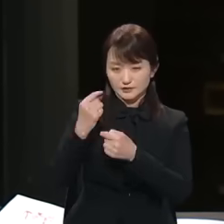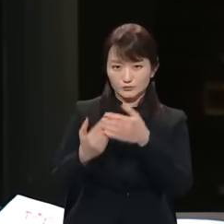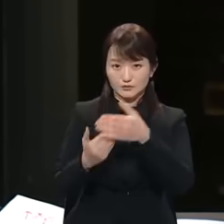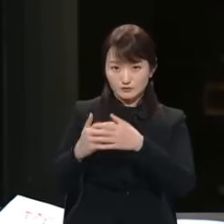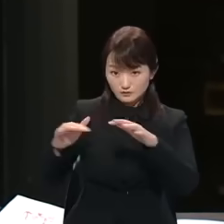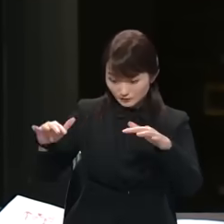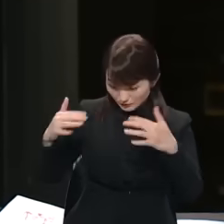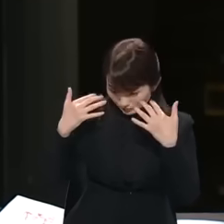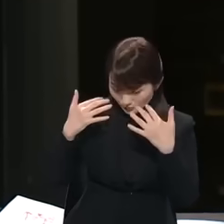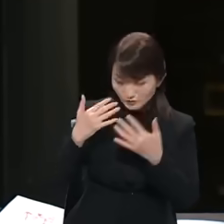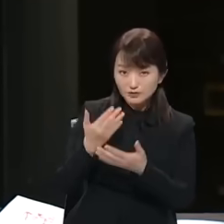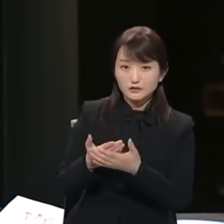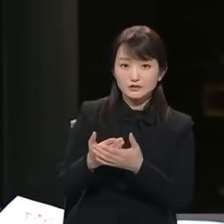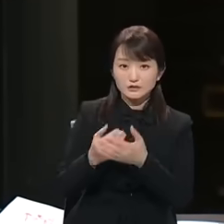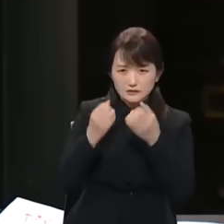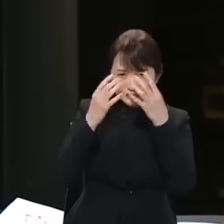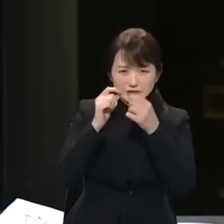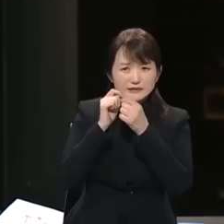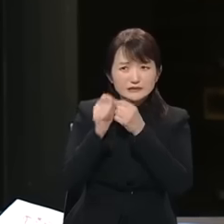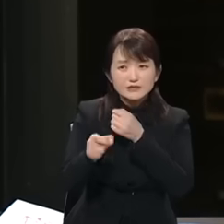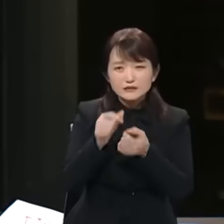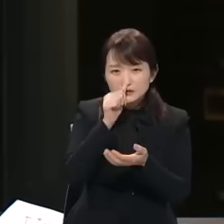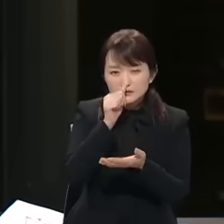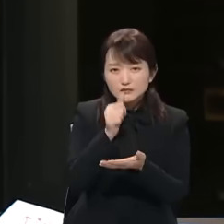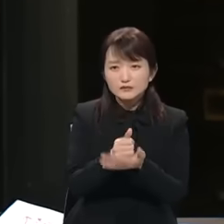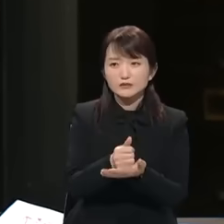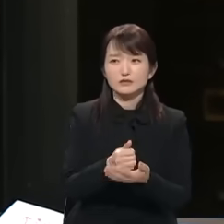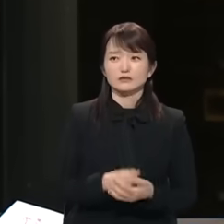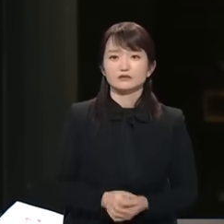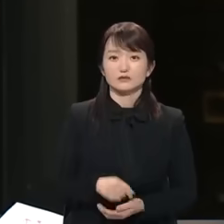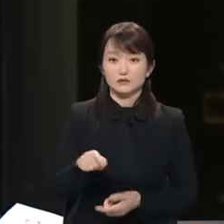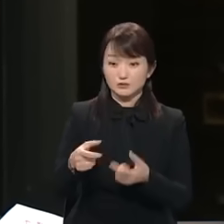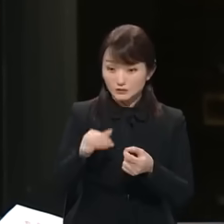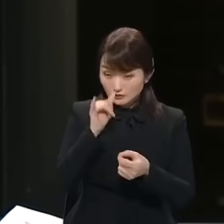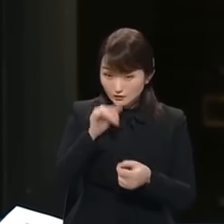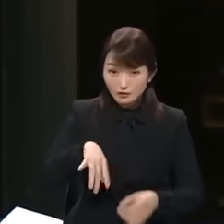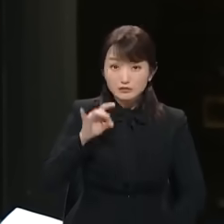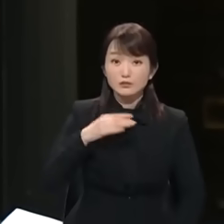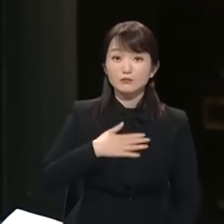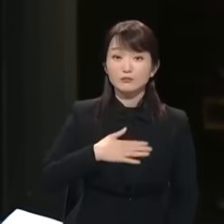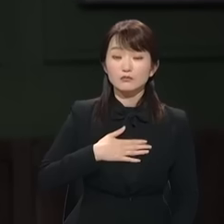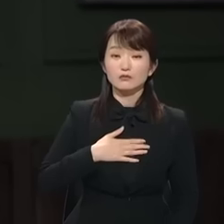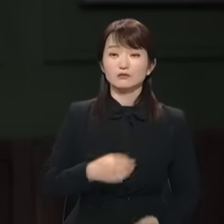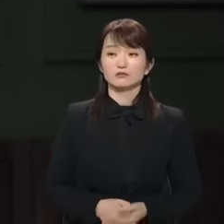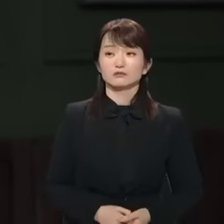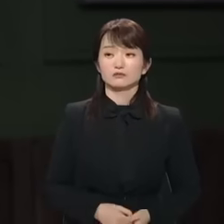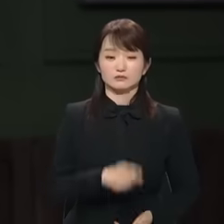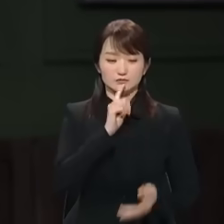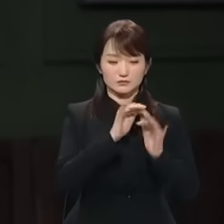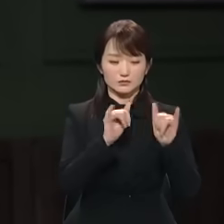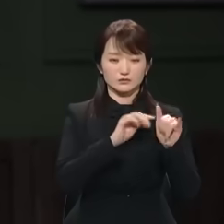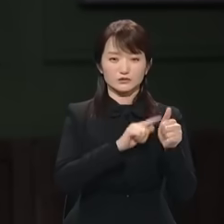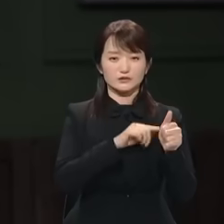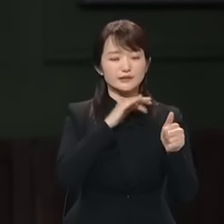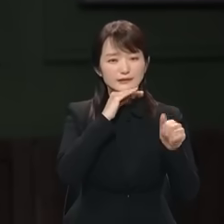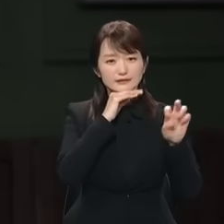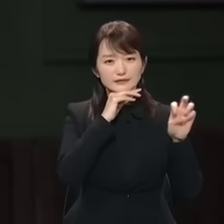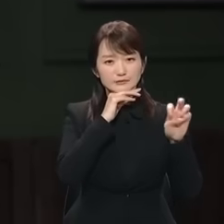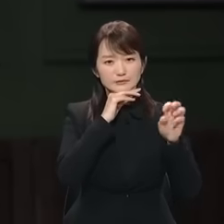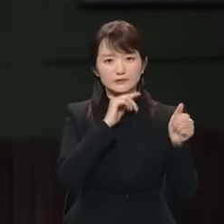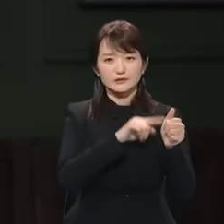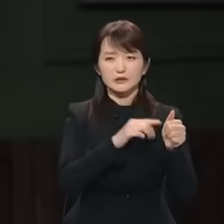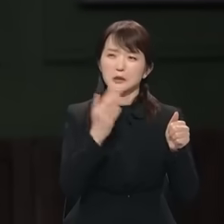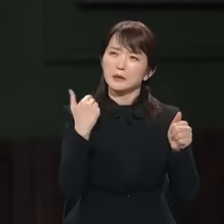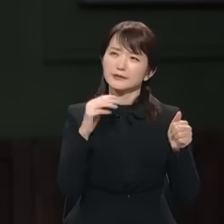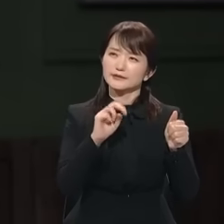주세요 신종 사기 범죄입니다 와 저이 이런게 있는지 처음 알았어 진짜네이 제보자가 30대 남성인데 그 예전에 SNS